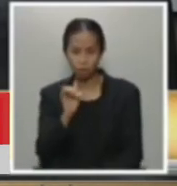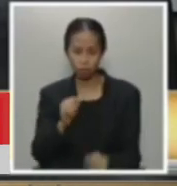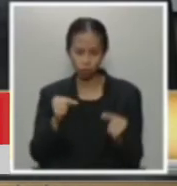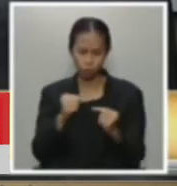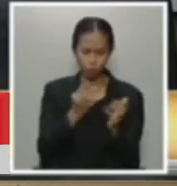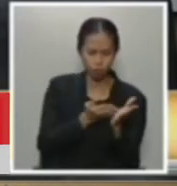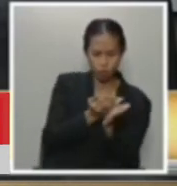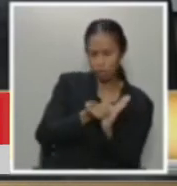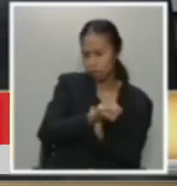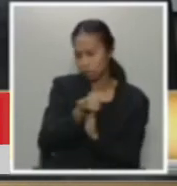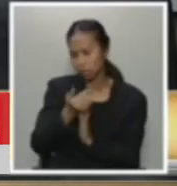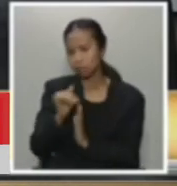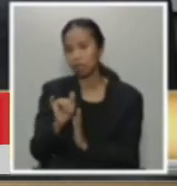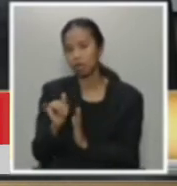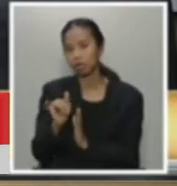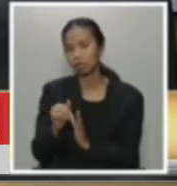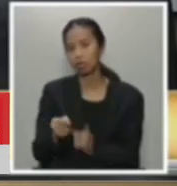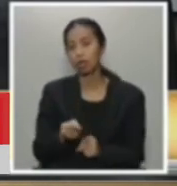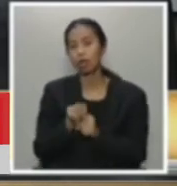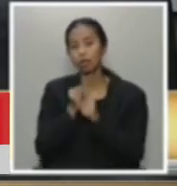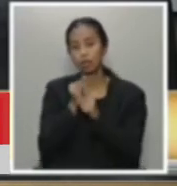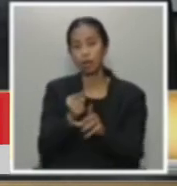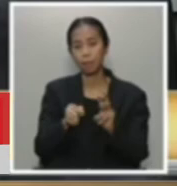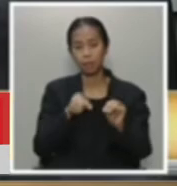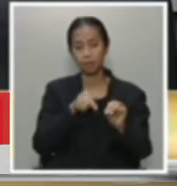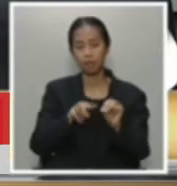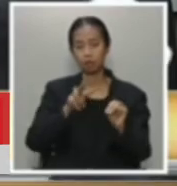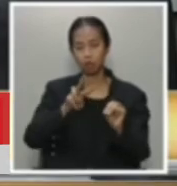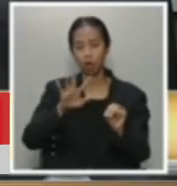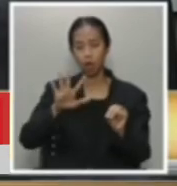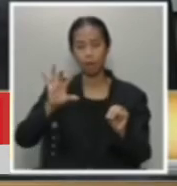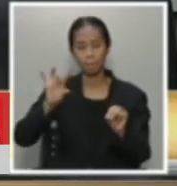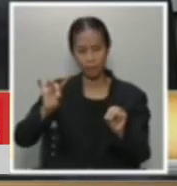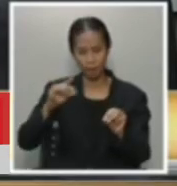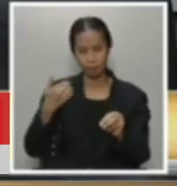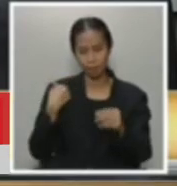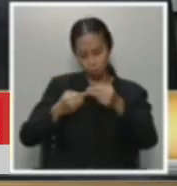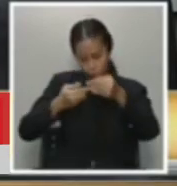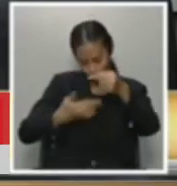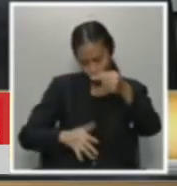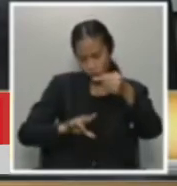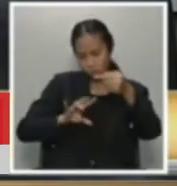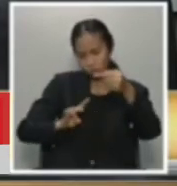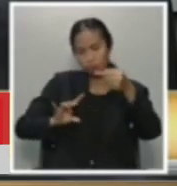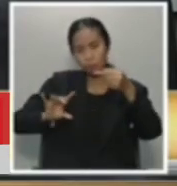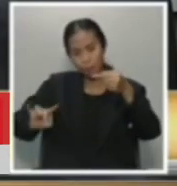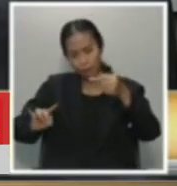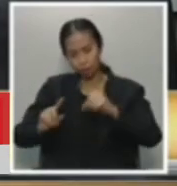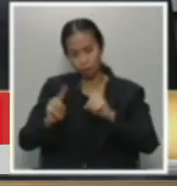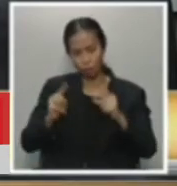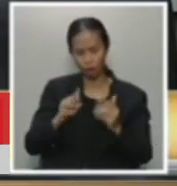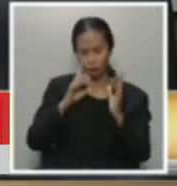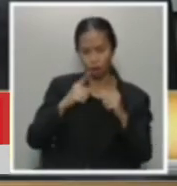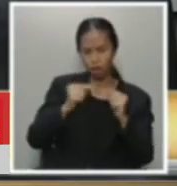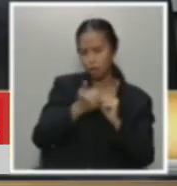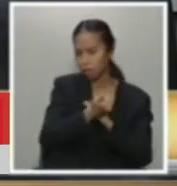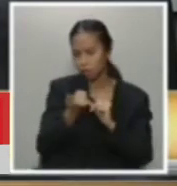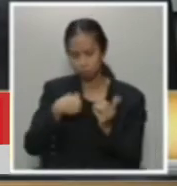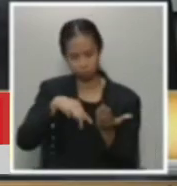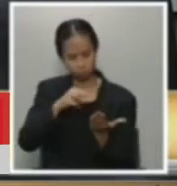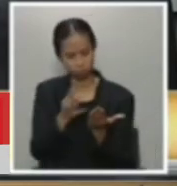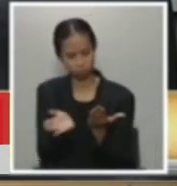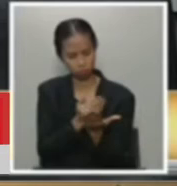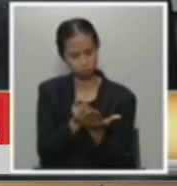ยคือการปฏิรูปตามมาตรา258นี่มีอยู่ 7-8 เรื่องแต่เรื่องอื่นๆเนี่ยหายไปอยู่เรื่องนึงผมเปิดไม่เจอเลยนะครับเกี่ยว